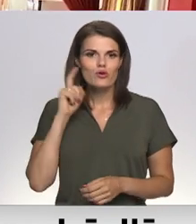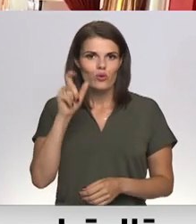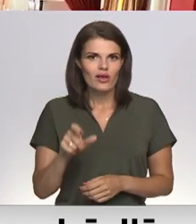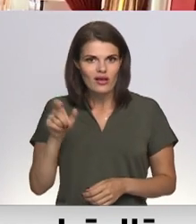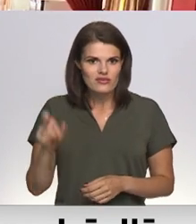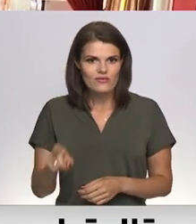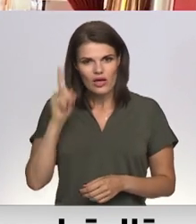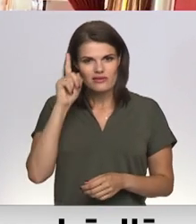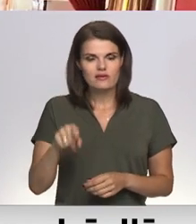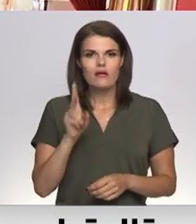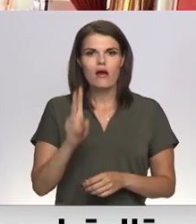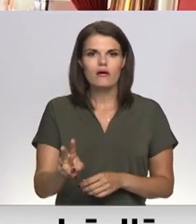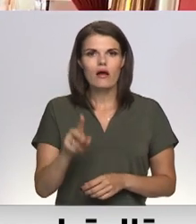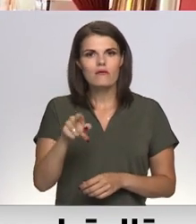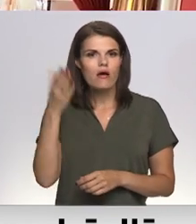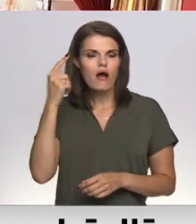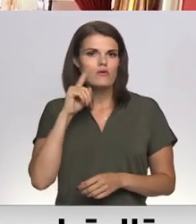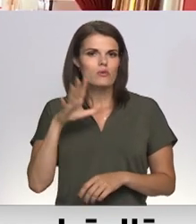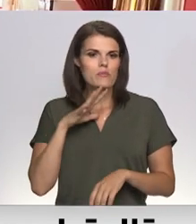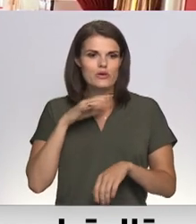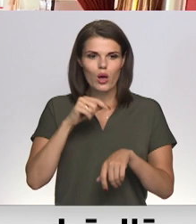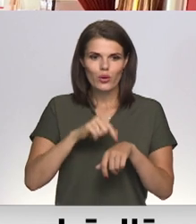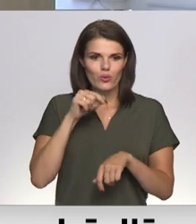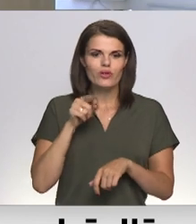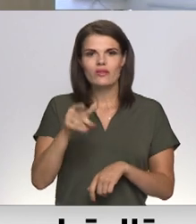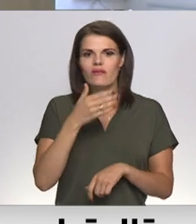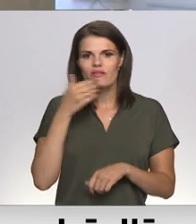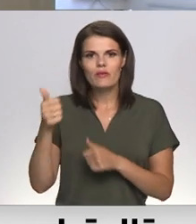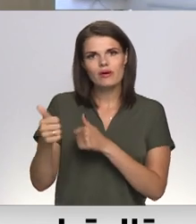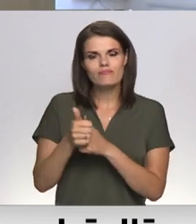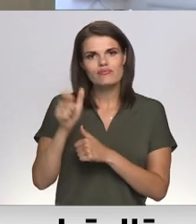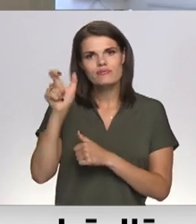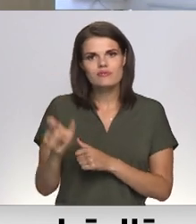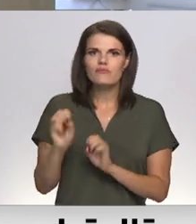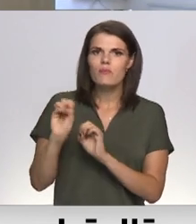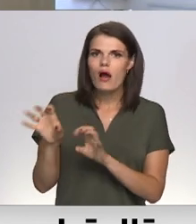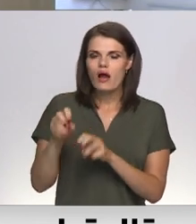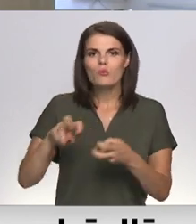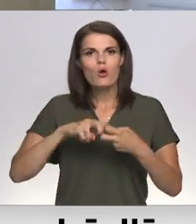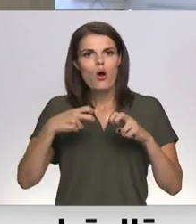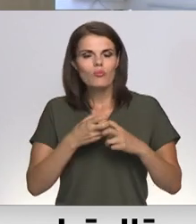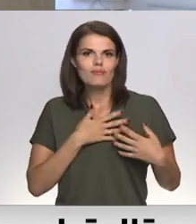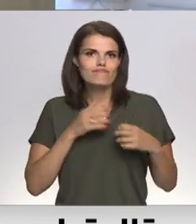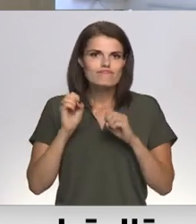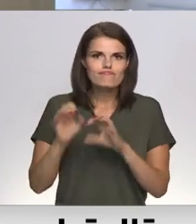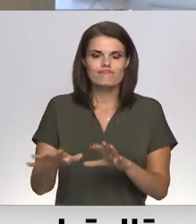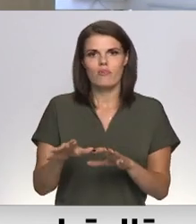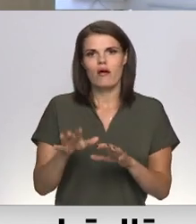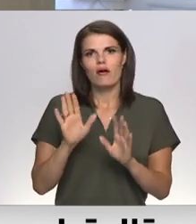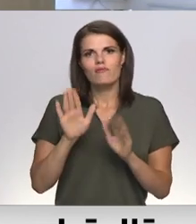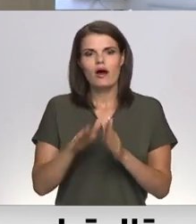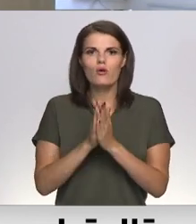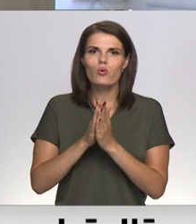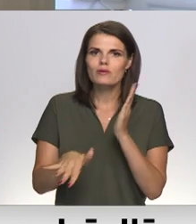tu zini, kā tu jūties, varbūt, ka tu biji jaunāks, un tev nebija tas cilvēks, kuram tu varēji pastāstīt šīs problēmas vai kādam, kuram tu varēji